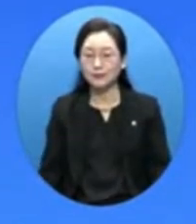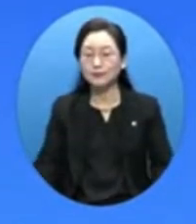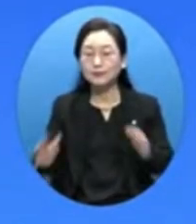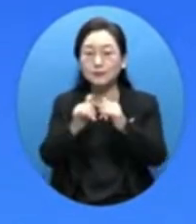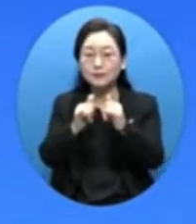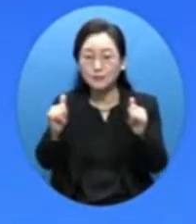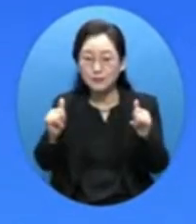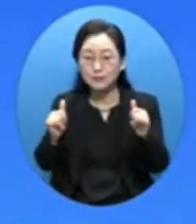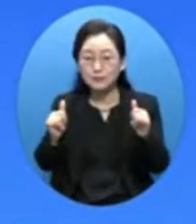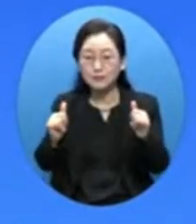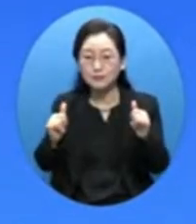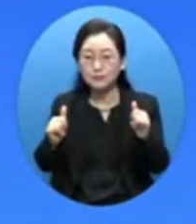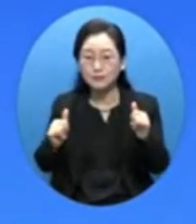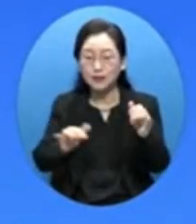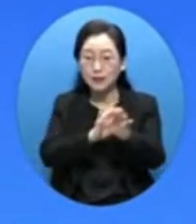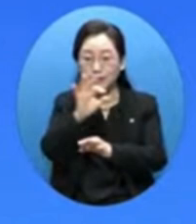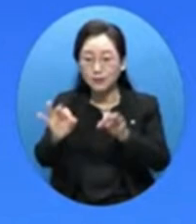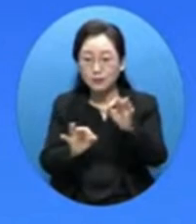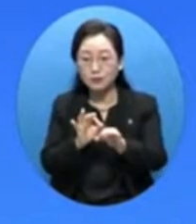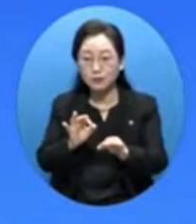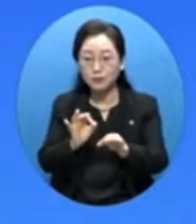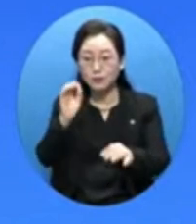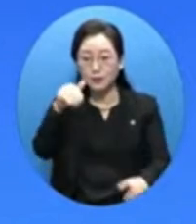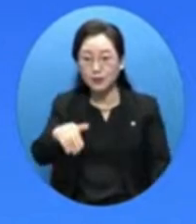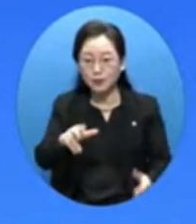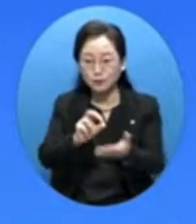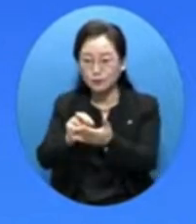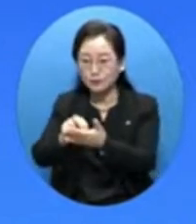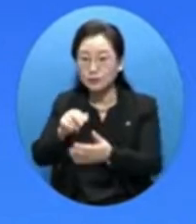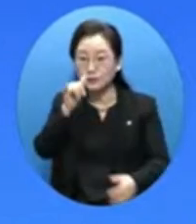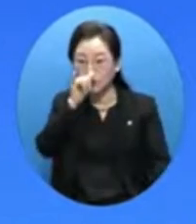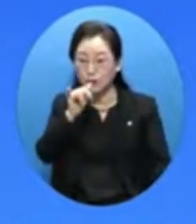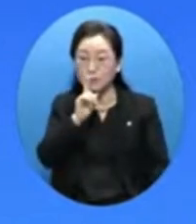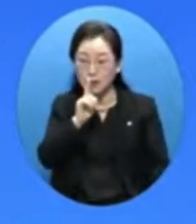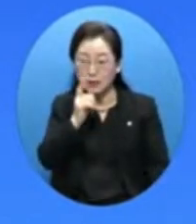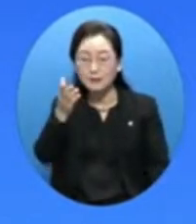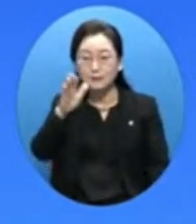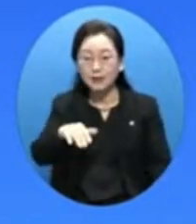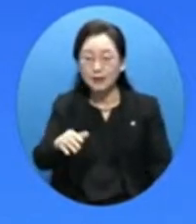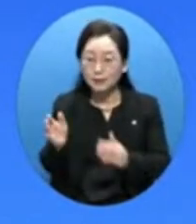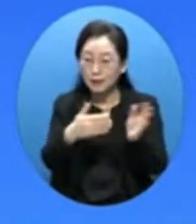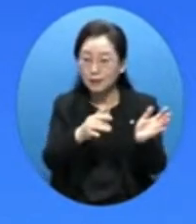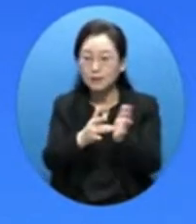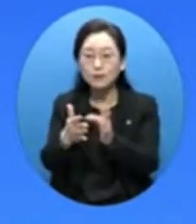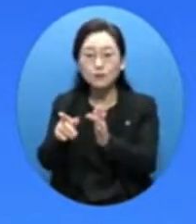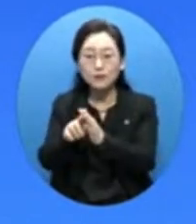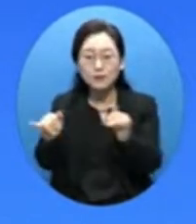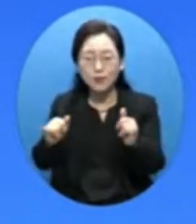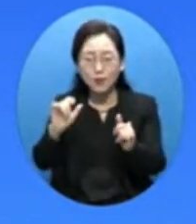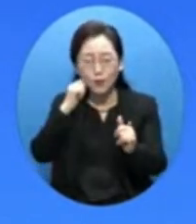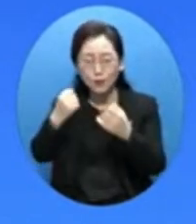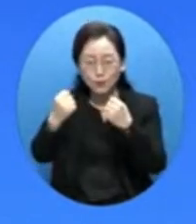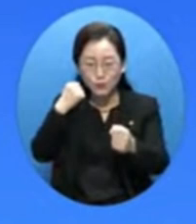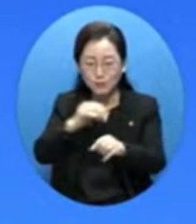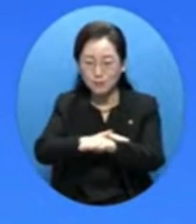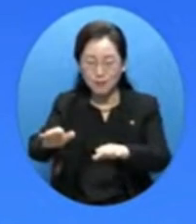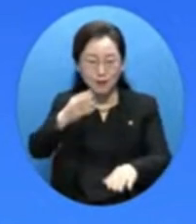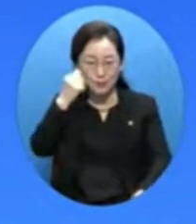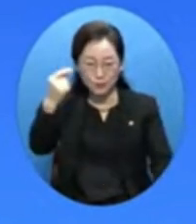사람들은 경적으로 어렵고 문제가 있다고 말하지만 우리 믿는 사람들은 그 어려운 가운데서도 잘 될